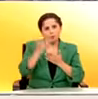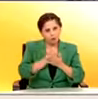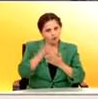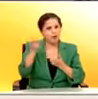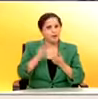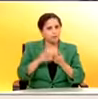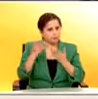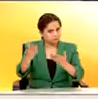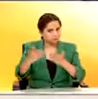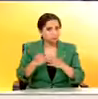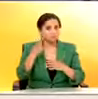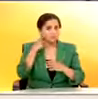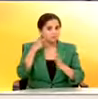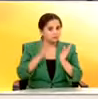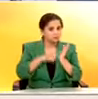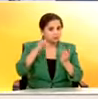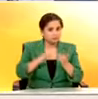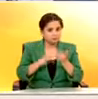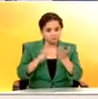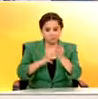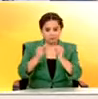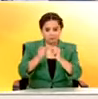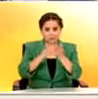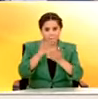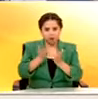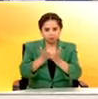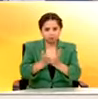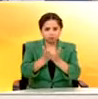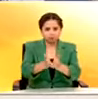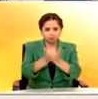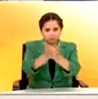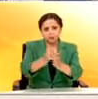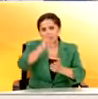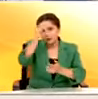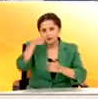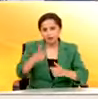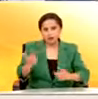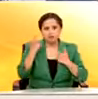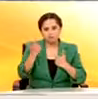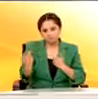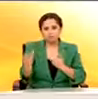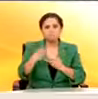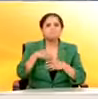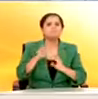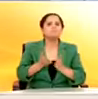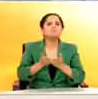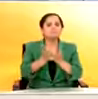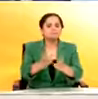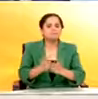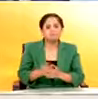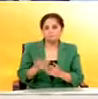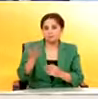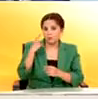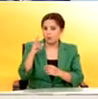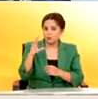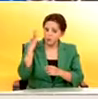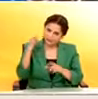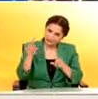दौरान आईएनएस माहे को भारतीय नौसेना में शामिल किया गया। पिछले ही